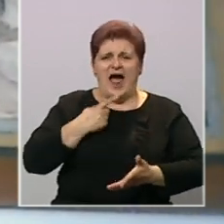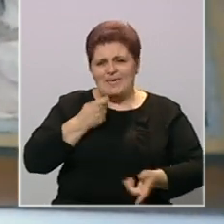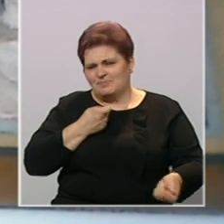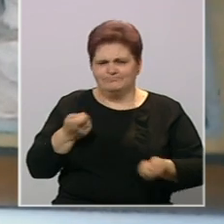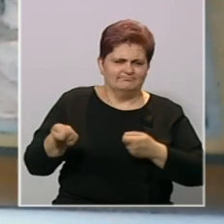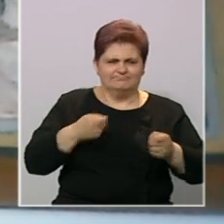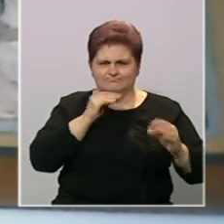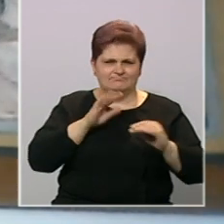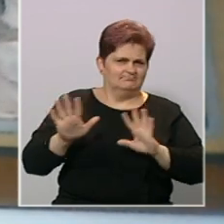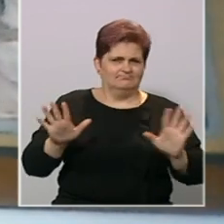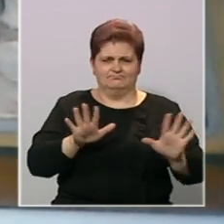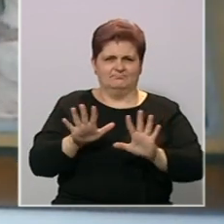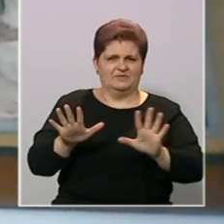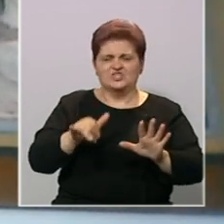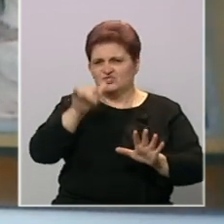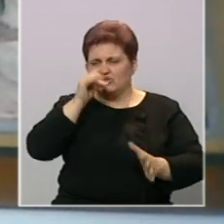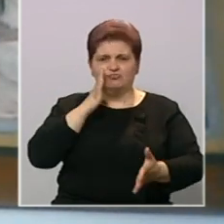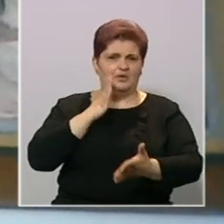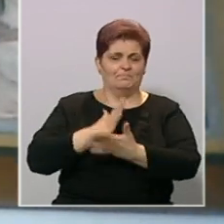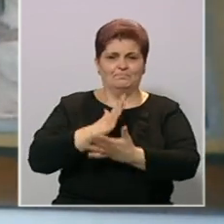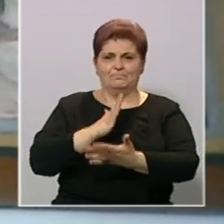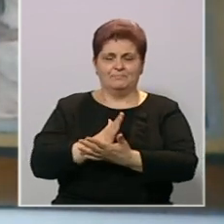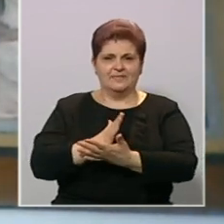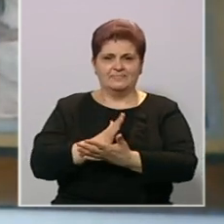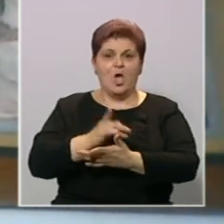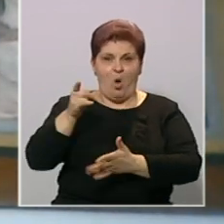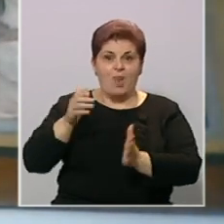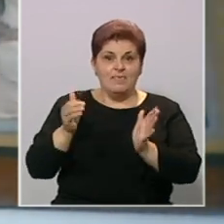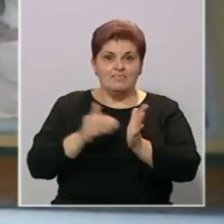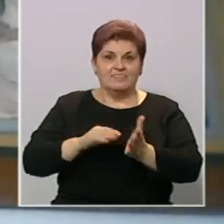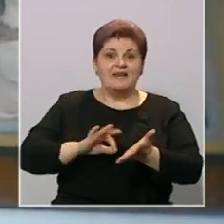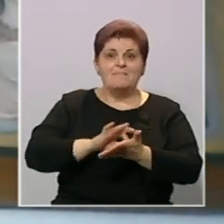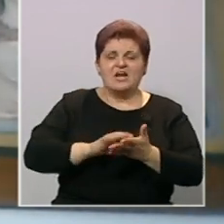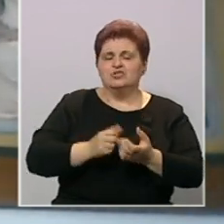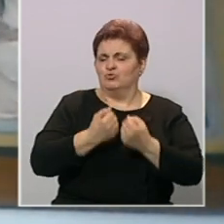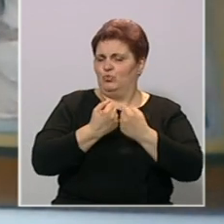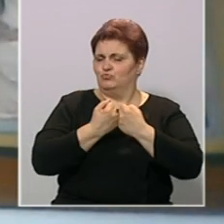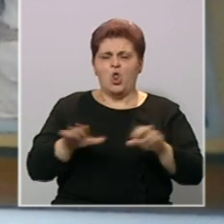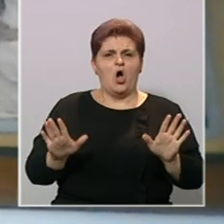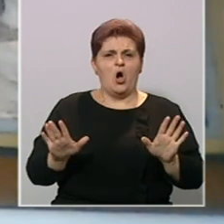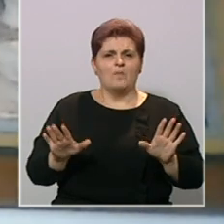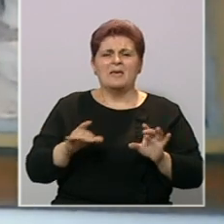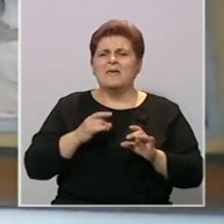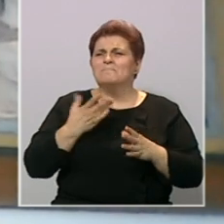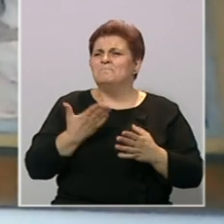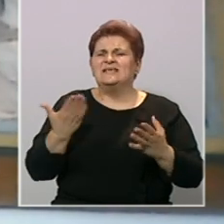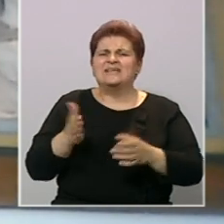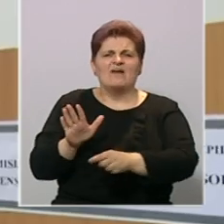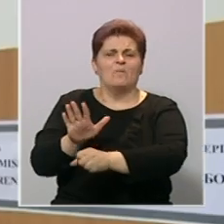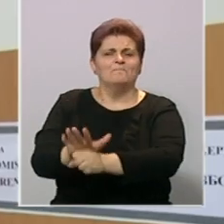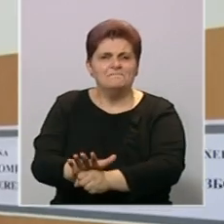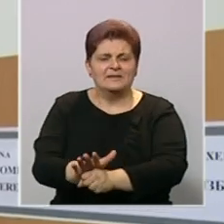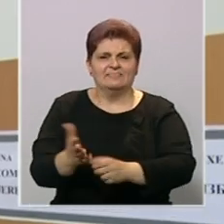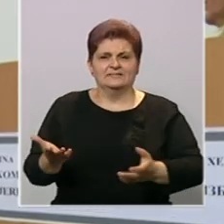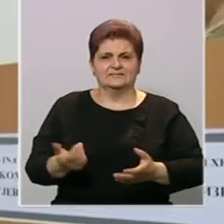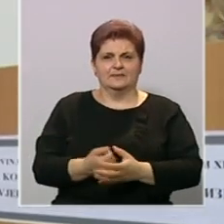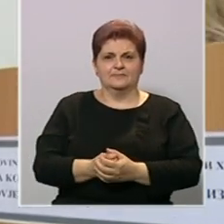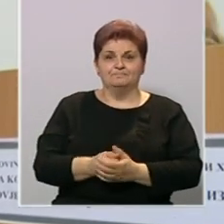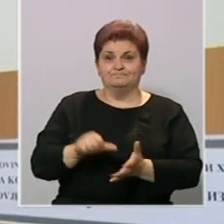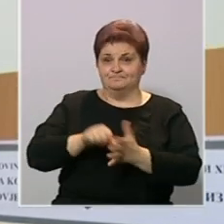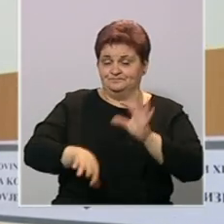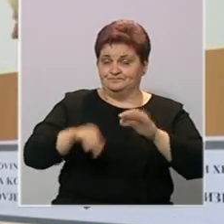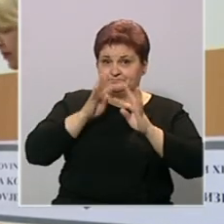špekulišem šta će se desiti. Oni treba da glasaju slobodno, bez bilo kakvog pritiska.